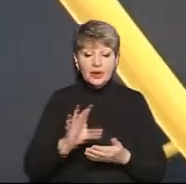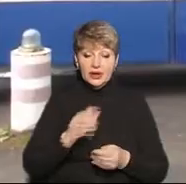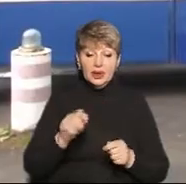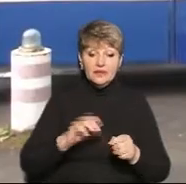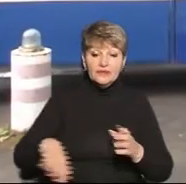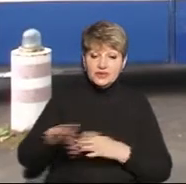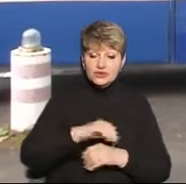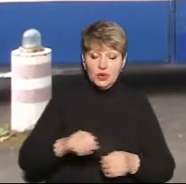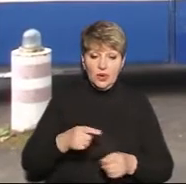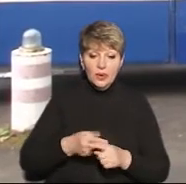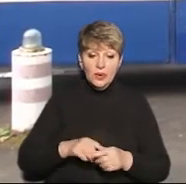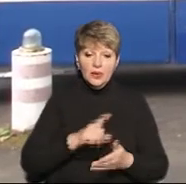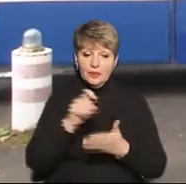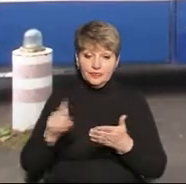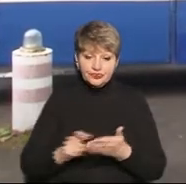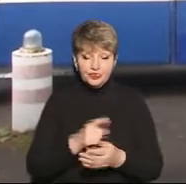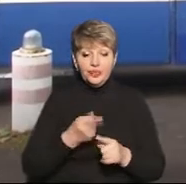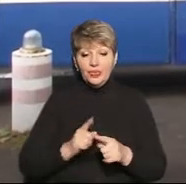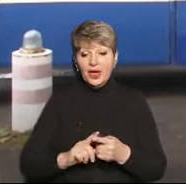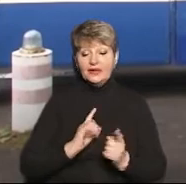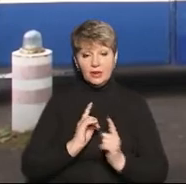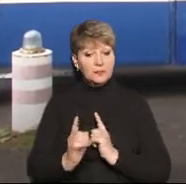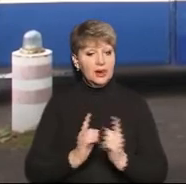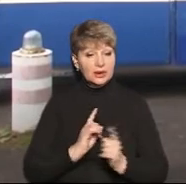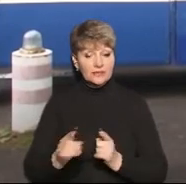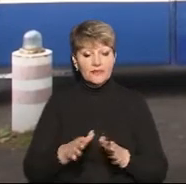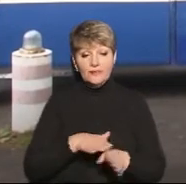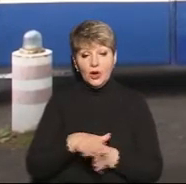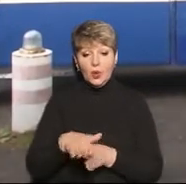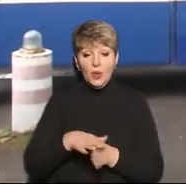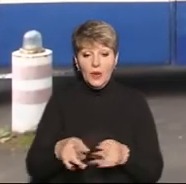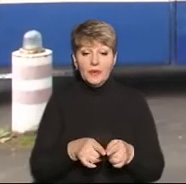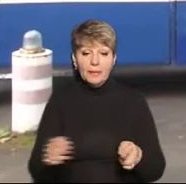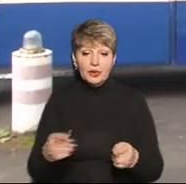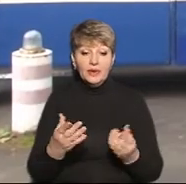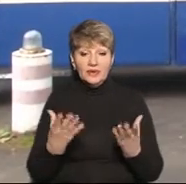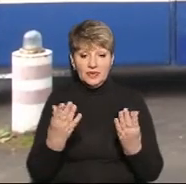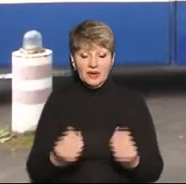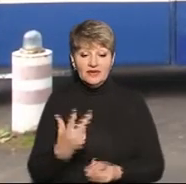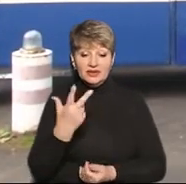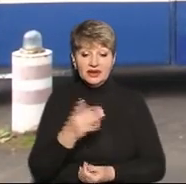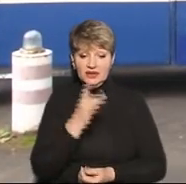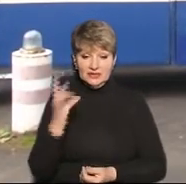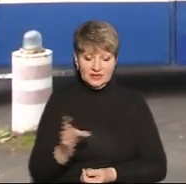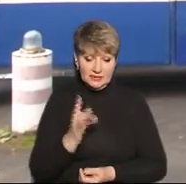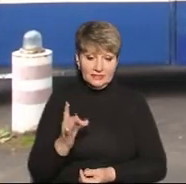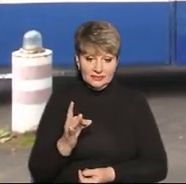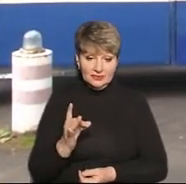поручні. Даний маршрут виконується протягом дня 3 рейси.